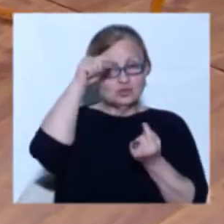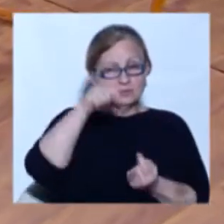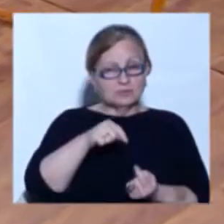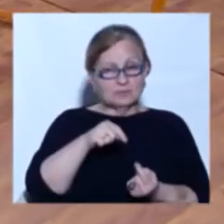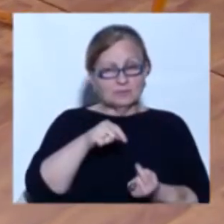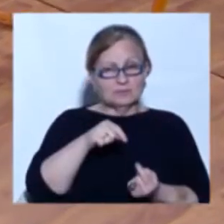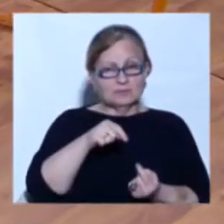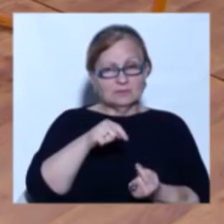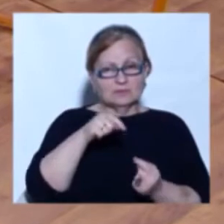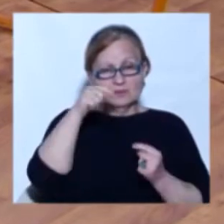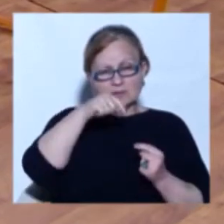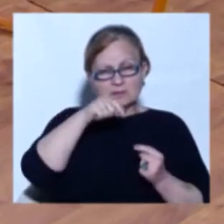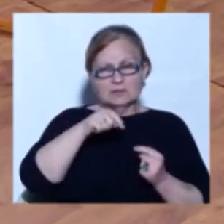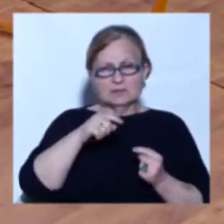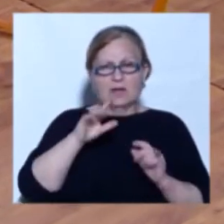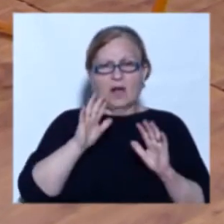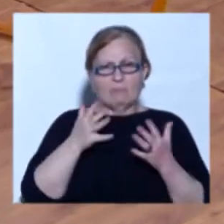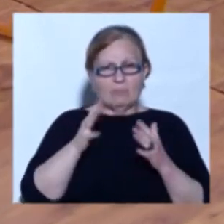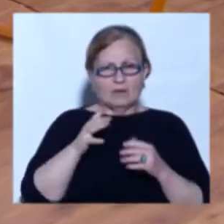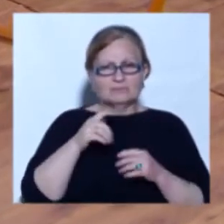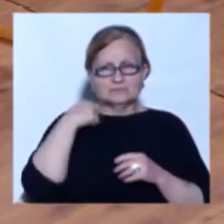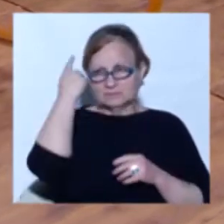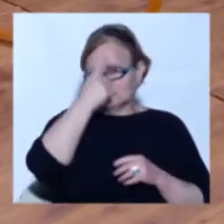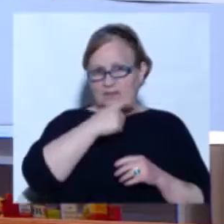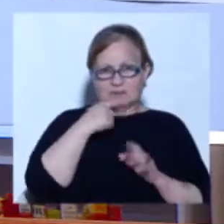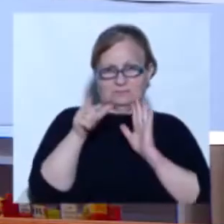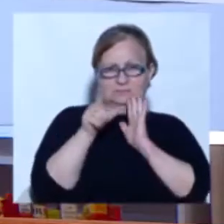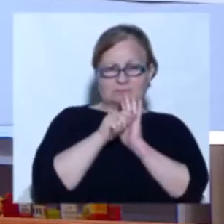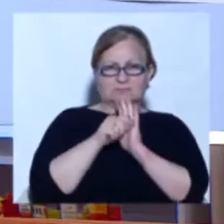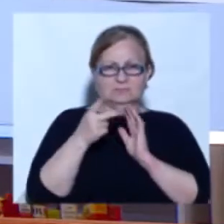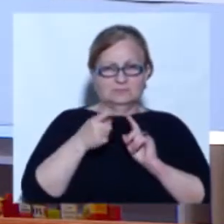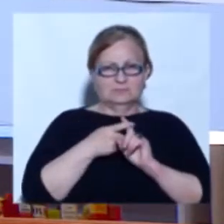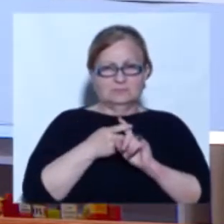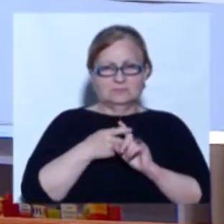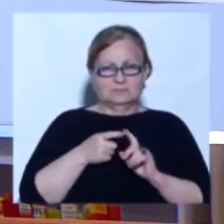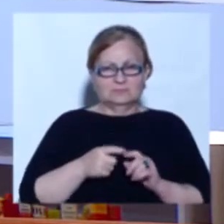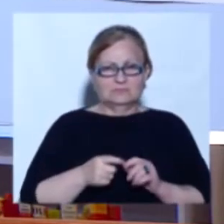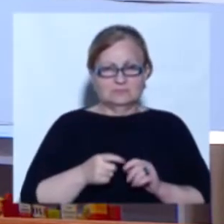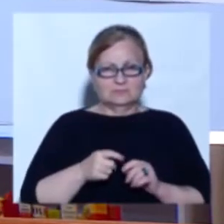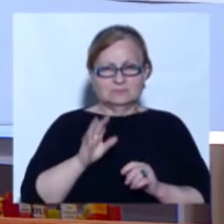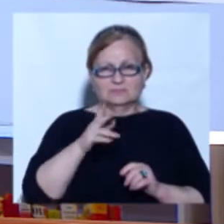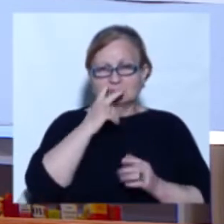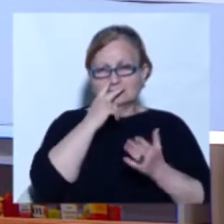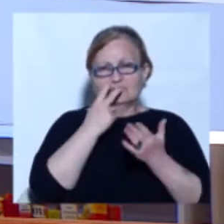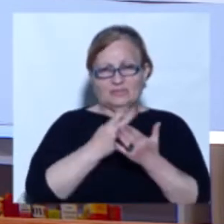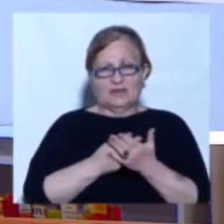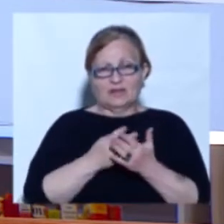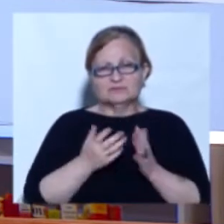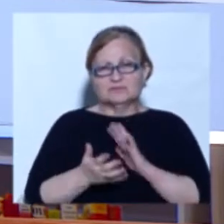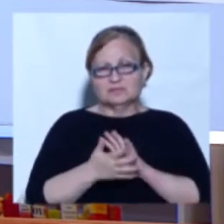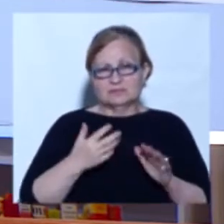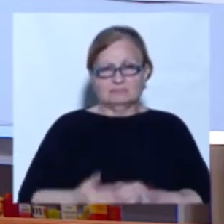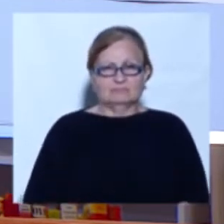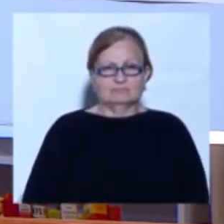შეესაბამებოდეს წინადადებაში ასახული ამბავი პერსონაჟის სახეს. შეიძლება ცოტა დაგაბნია, მაგრამ აი ახლა ნახოთ და უფრო